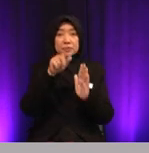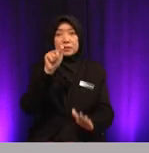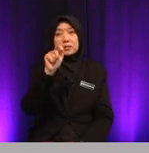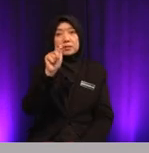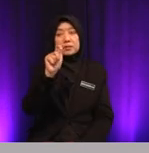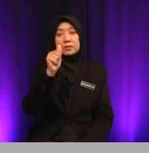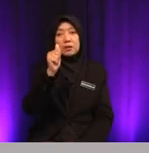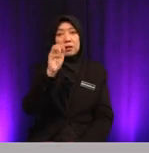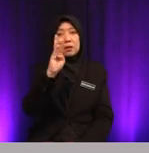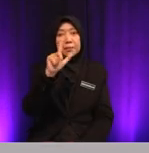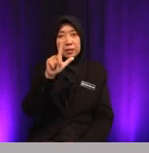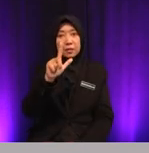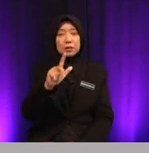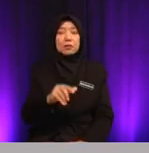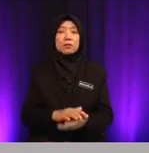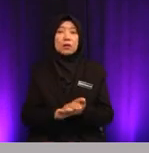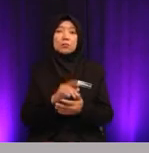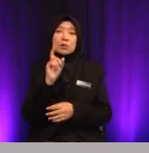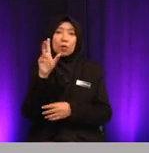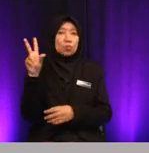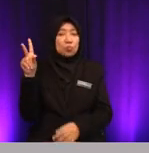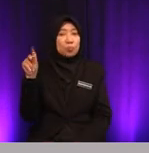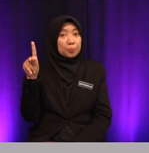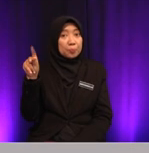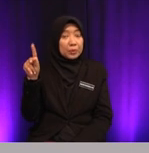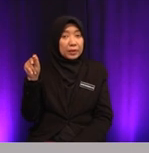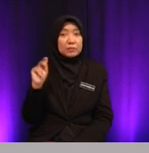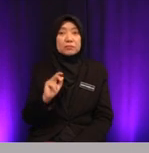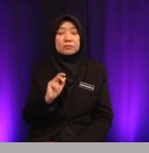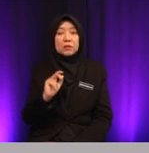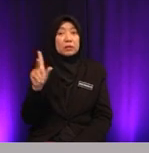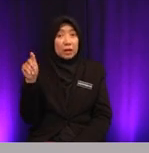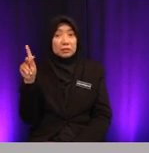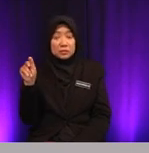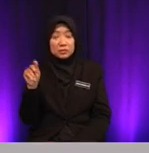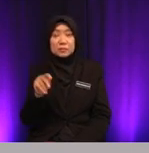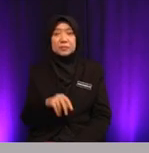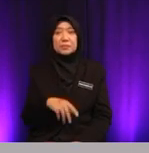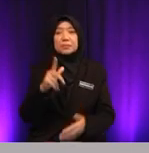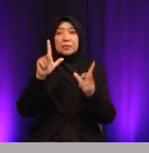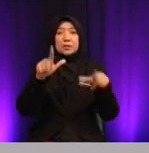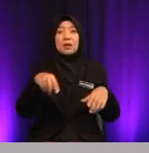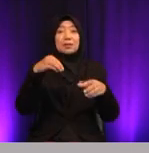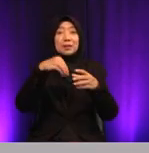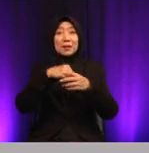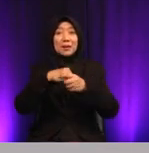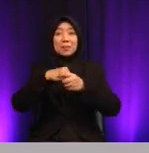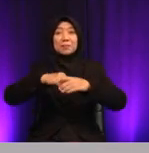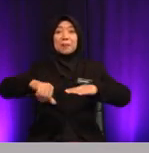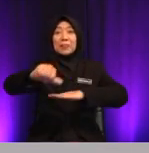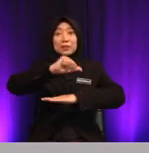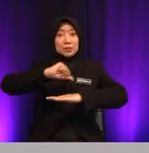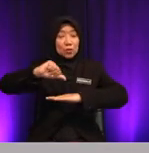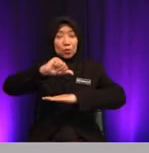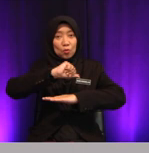bahan kimia semula jadi adalah kanji oke yang kita gunakan dalam SOS Chili saus tomat itu adalah semua jari sudah bahaya bagus